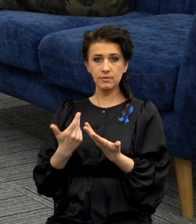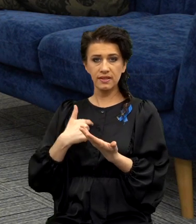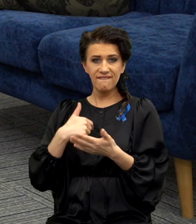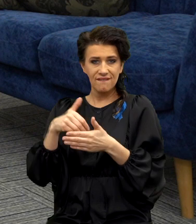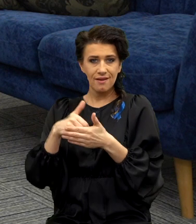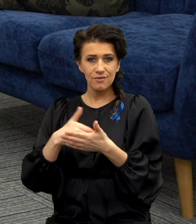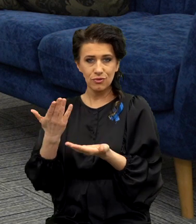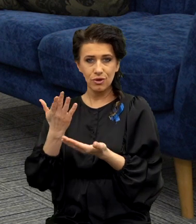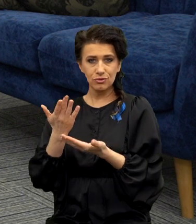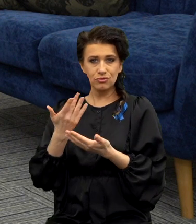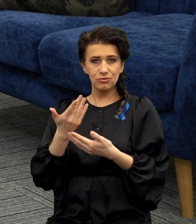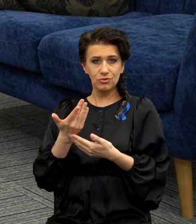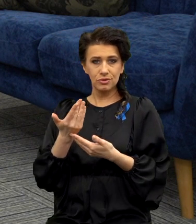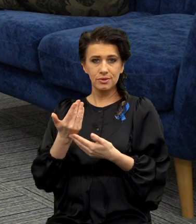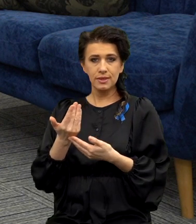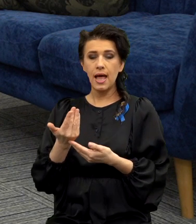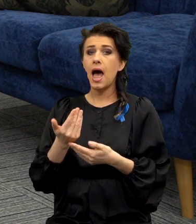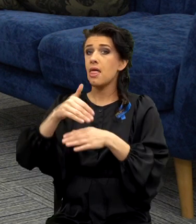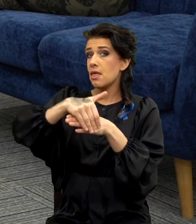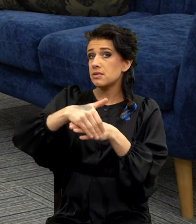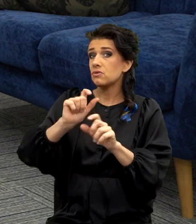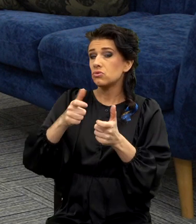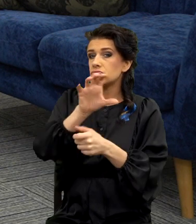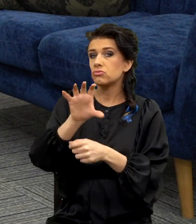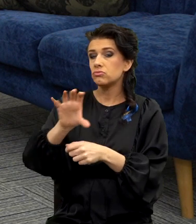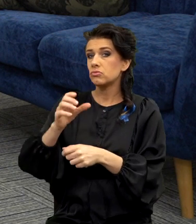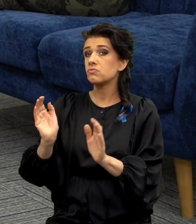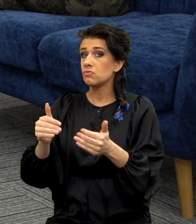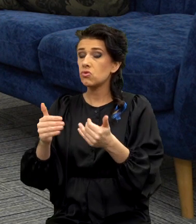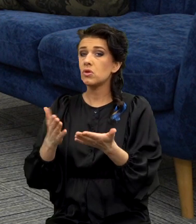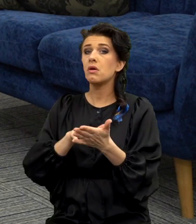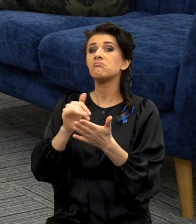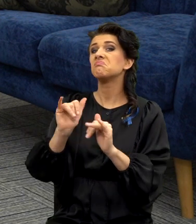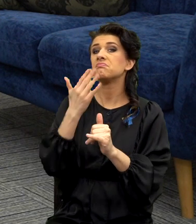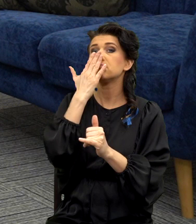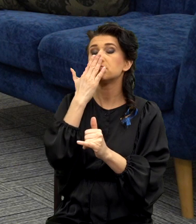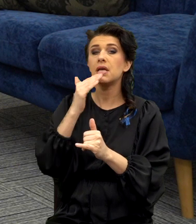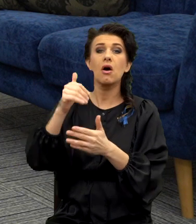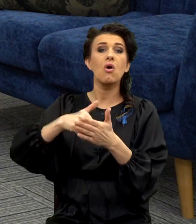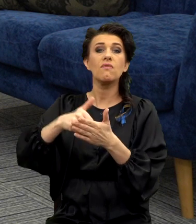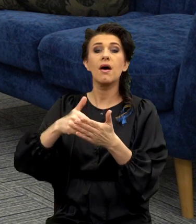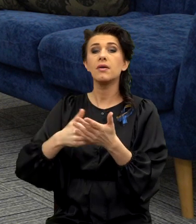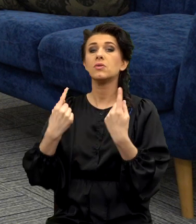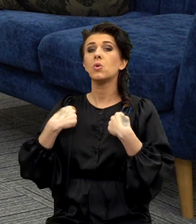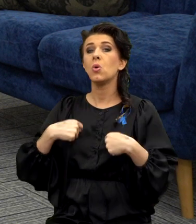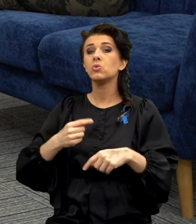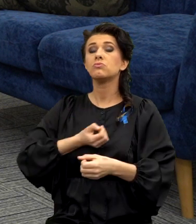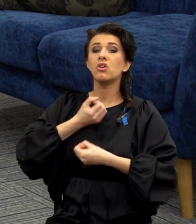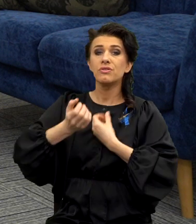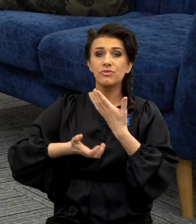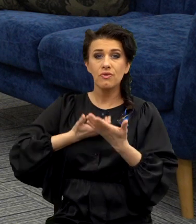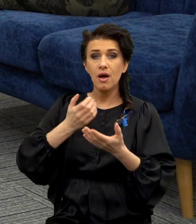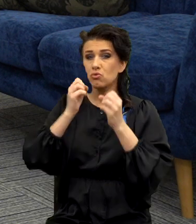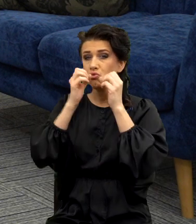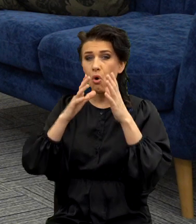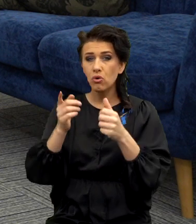co my możemy zaobserwować na zewnątrz, to jest to, w jaki sposób się dane osoby zachowują, przeżywając to, o czym mówimy. Czyli szok